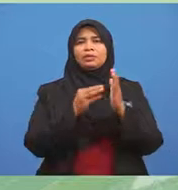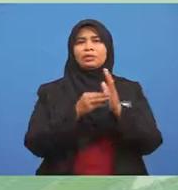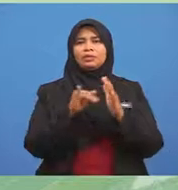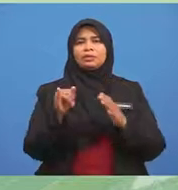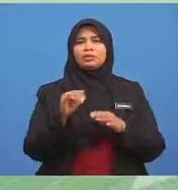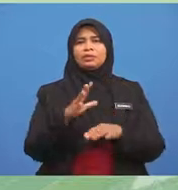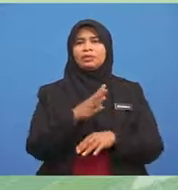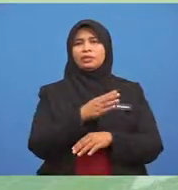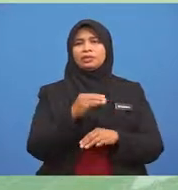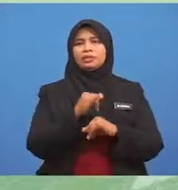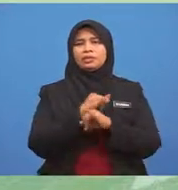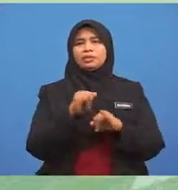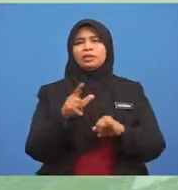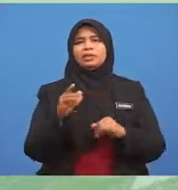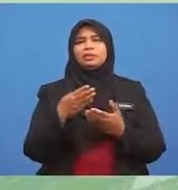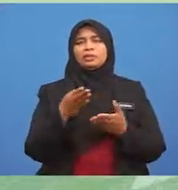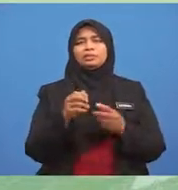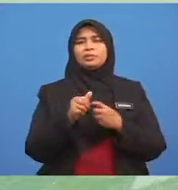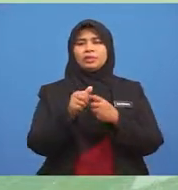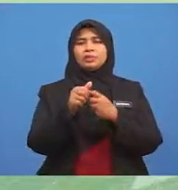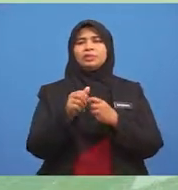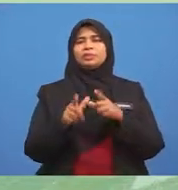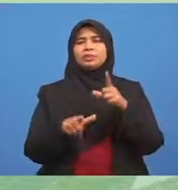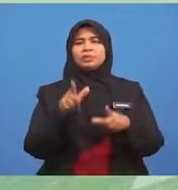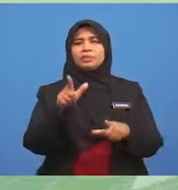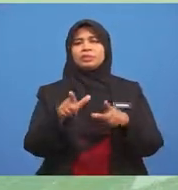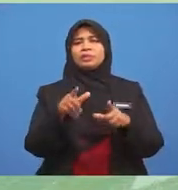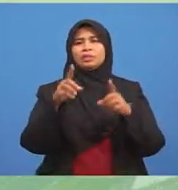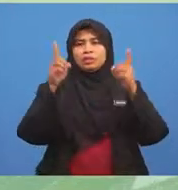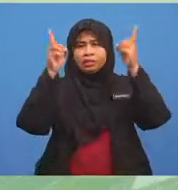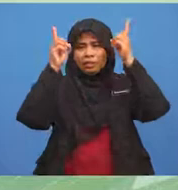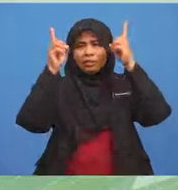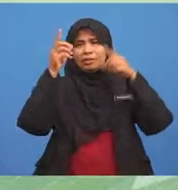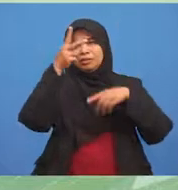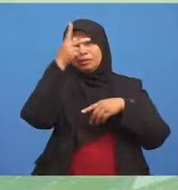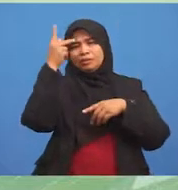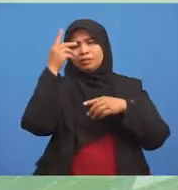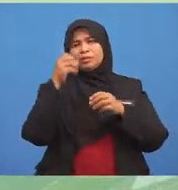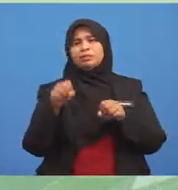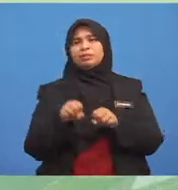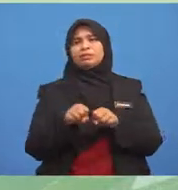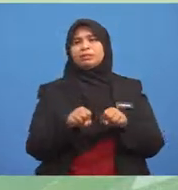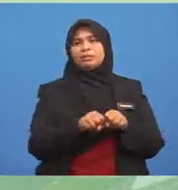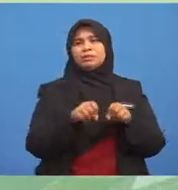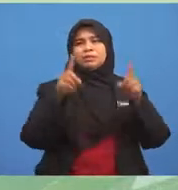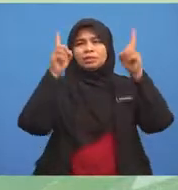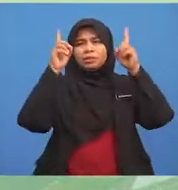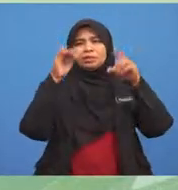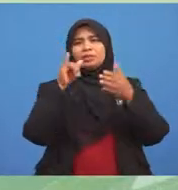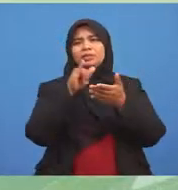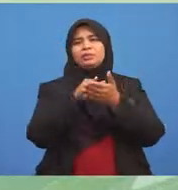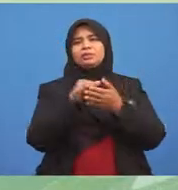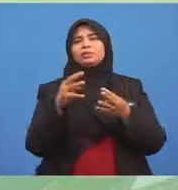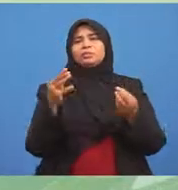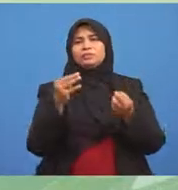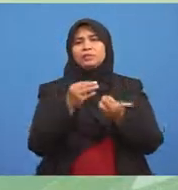Mafhumnya, janganlah kamu ikut jejak langkah syaitan, kerana sesungguhnya syaitan itu musuh yang terang